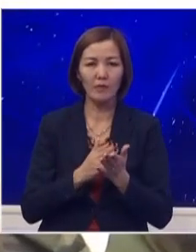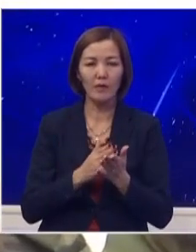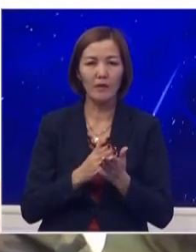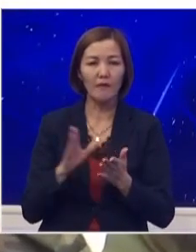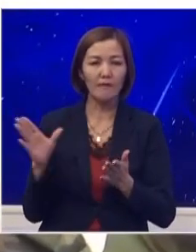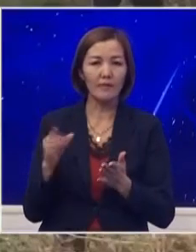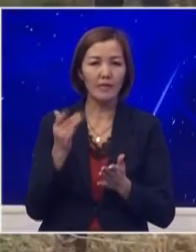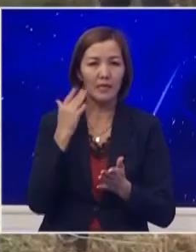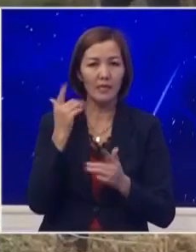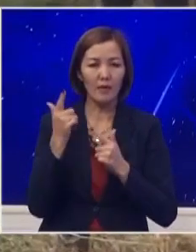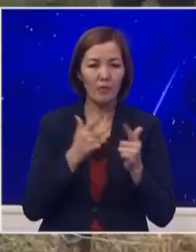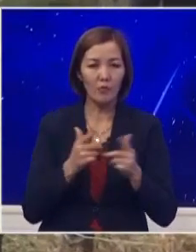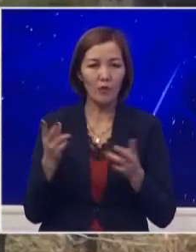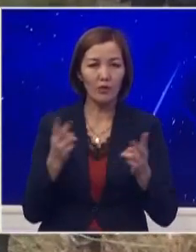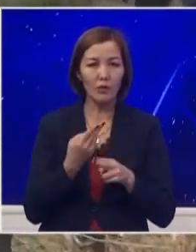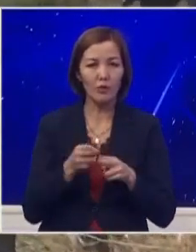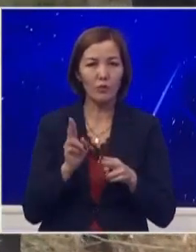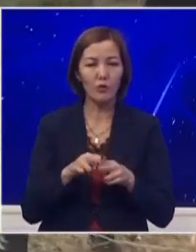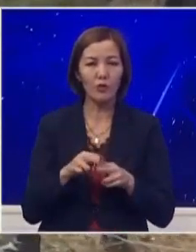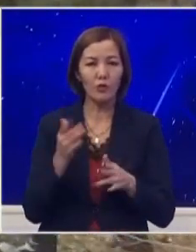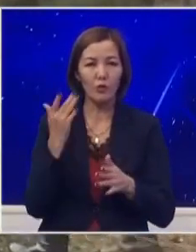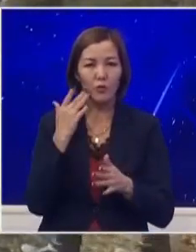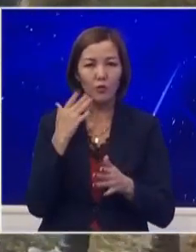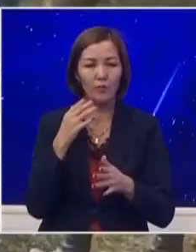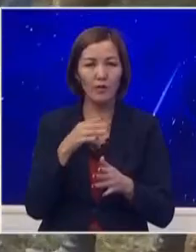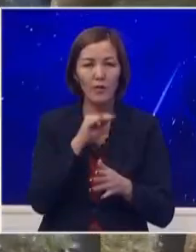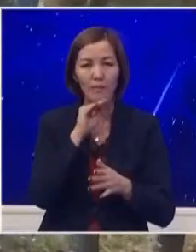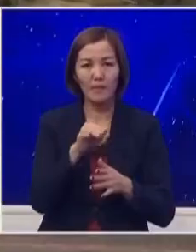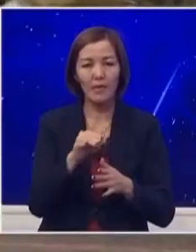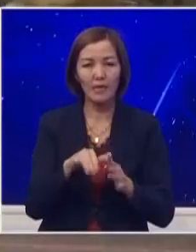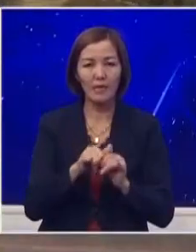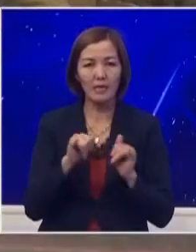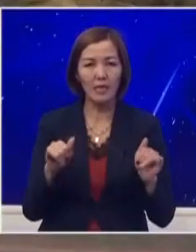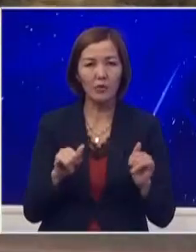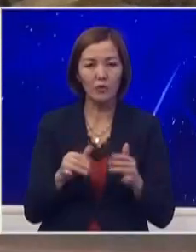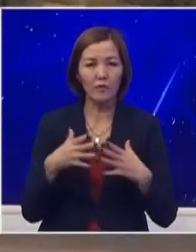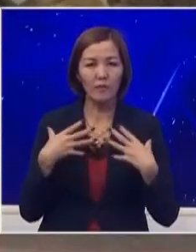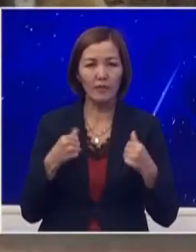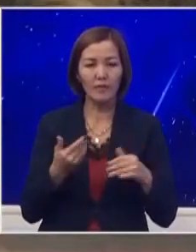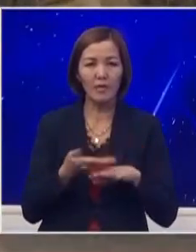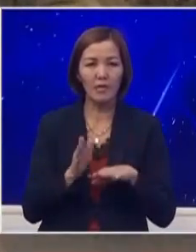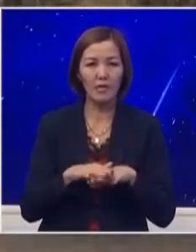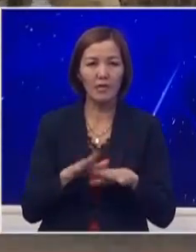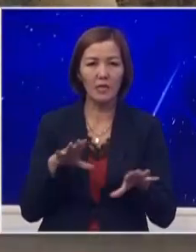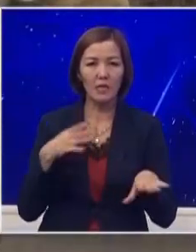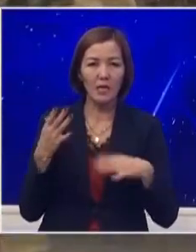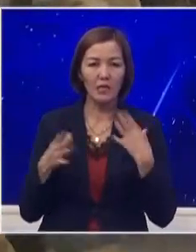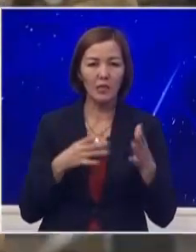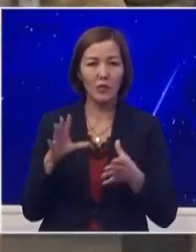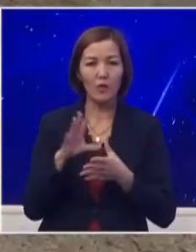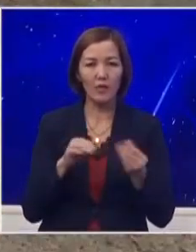келген жағдайға сақадай сай болуға жет. Сондықтан үнемі кәсіби біліктілігін арттыру және физикалық қиын жаттығуларды қайталау